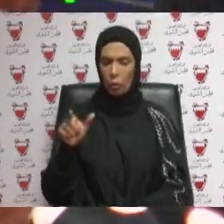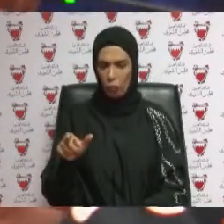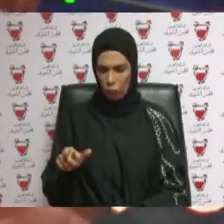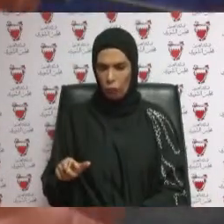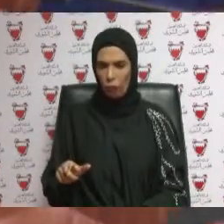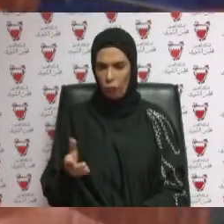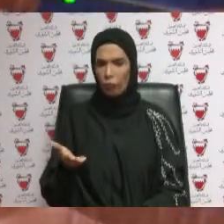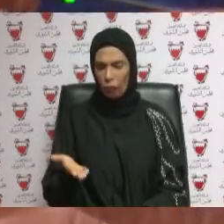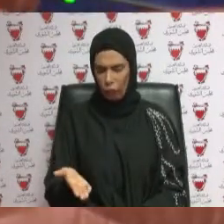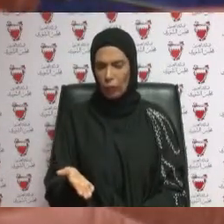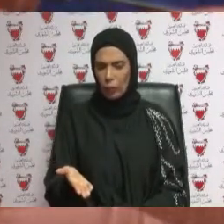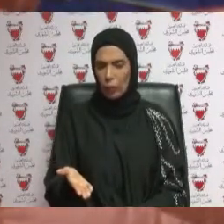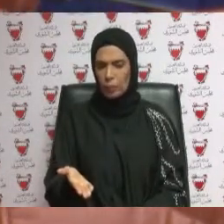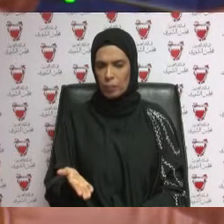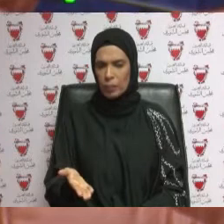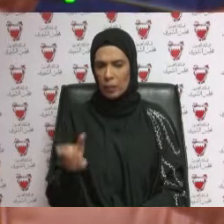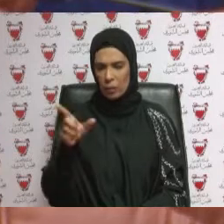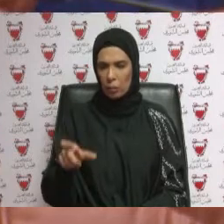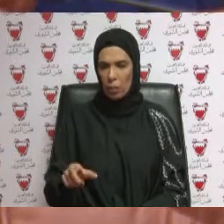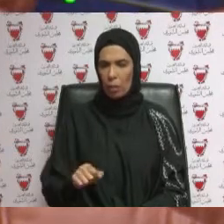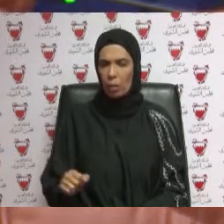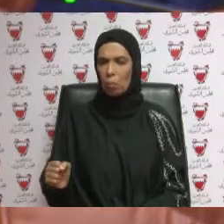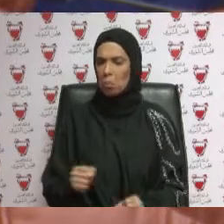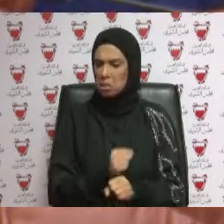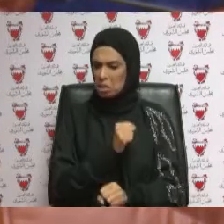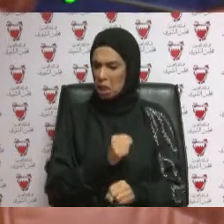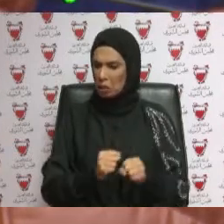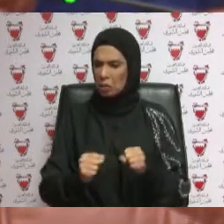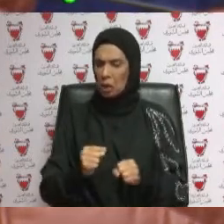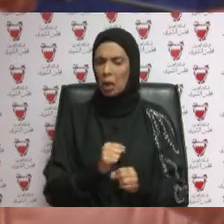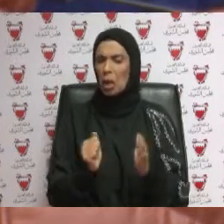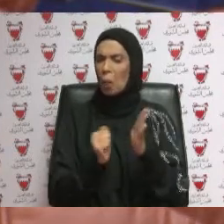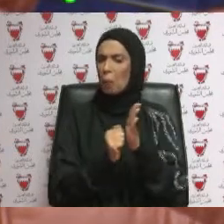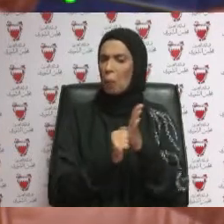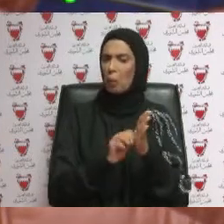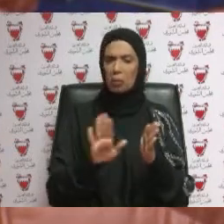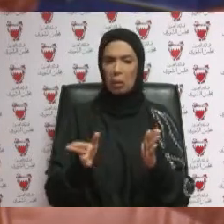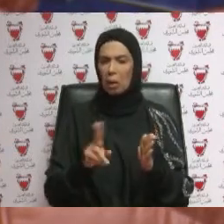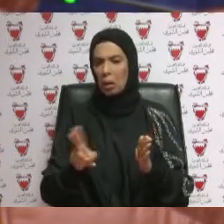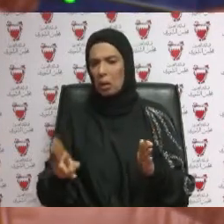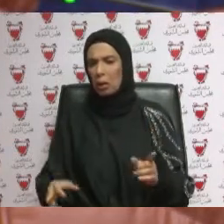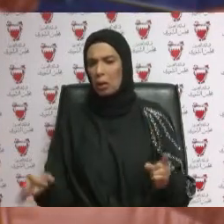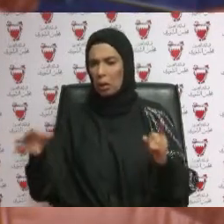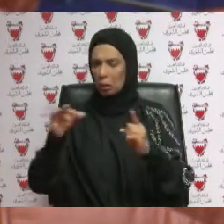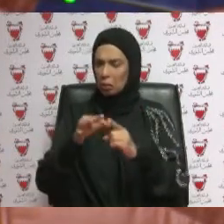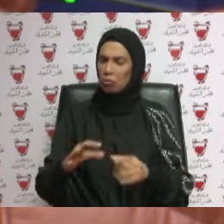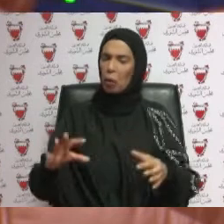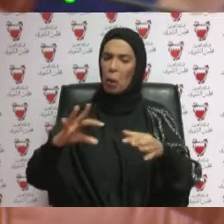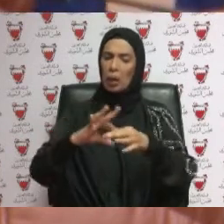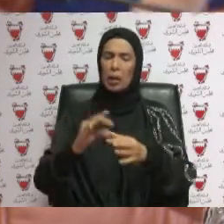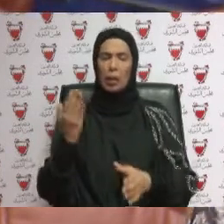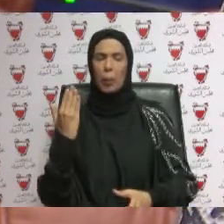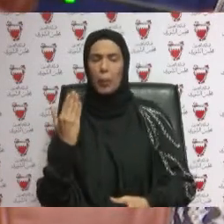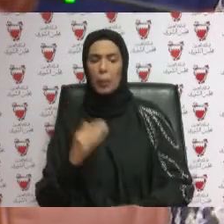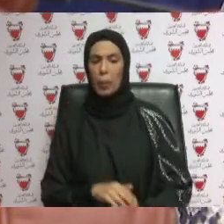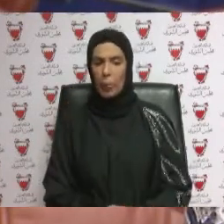هذا ان المستاجر قد استخدم العين المؤجره في غير الغرض اللي تم الاتفاق عليه، وكان